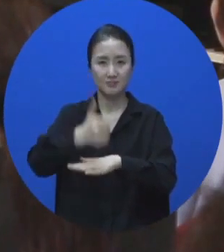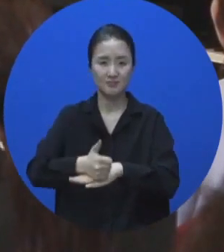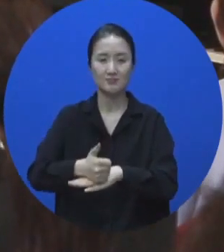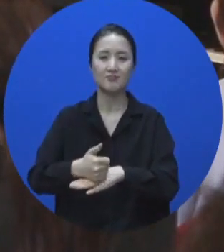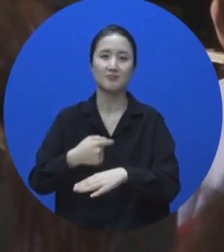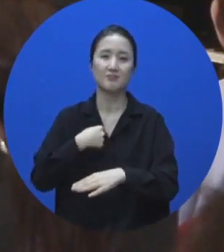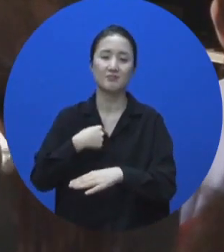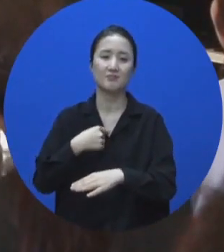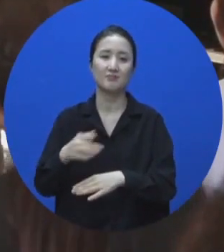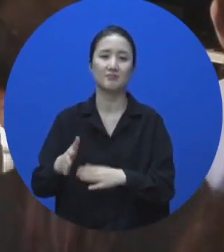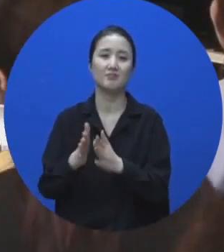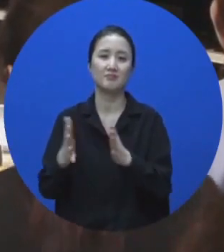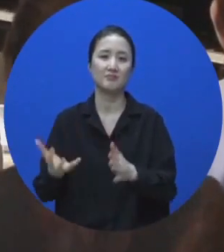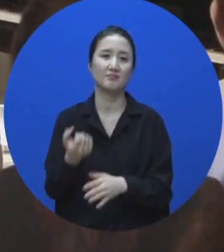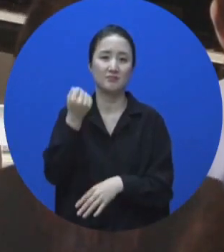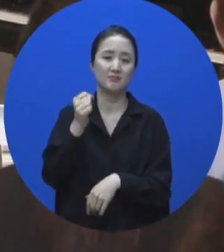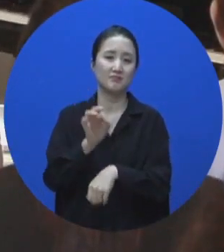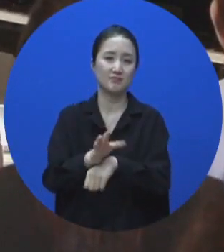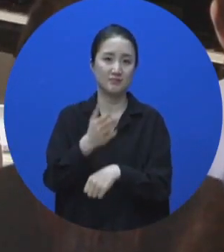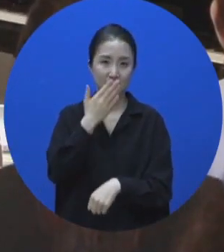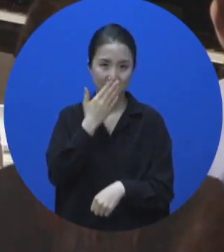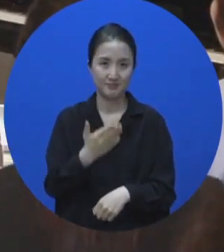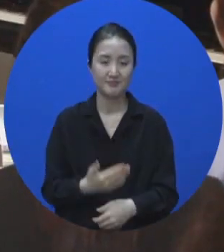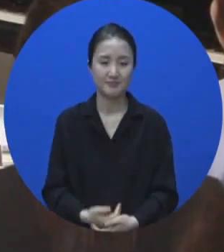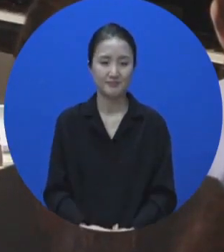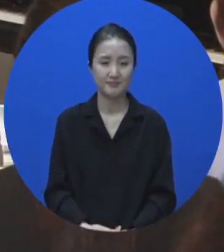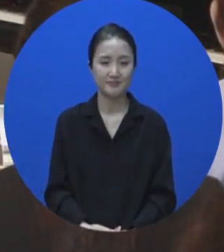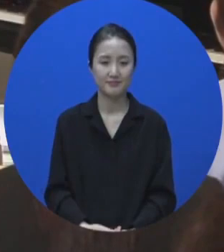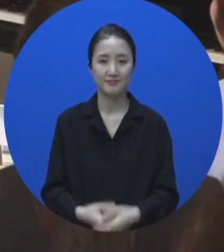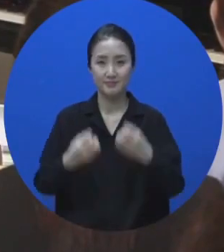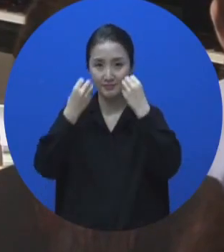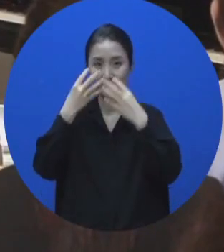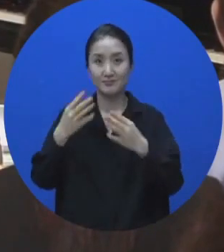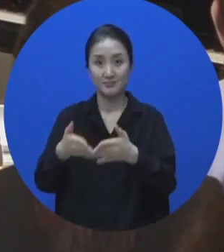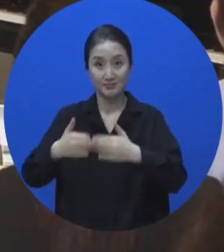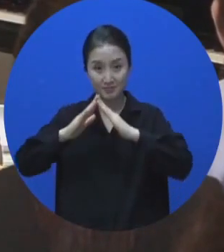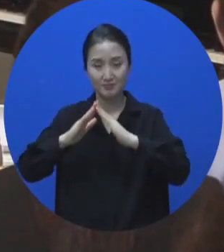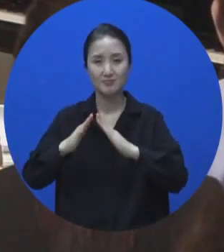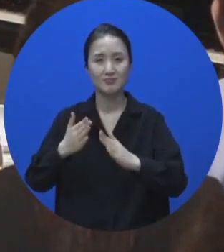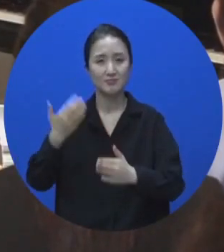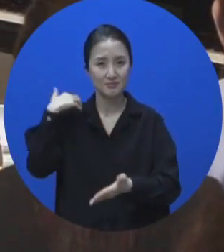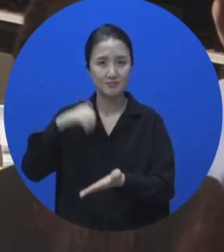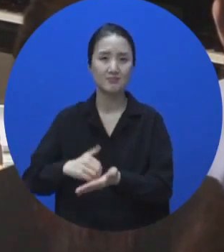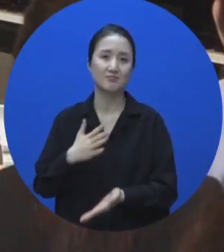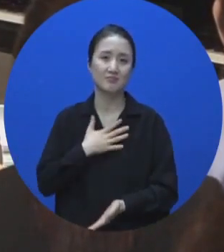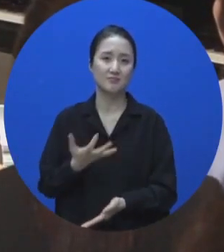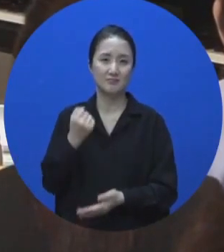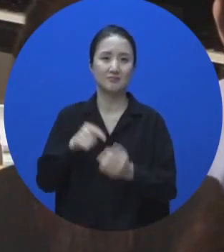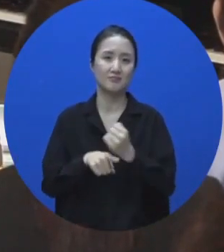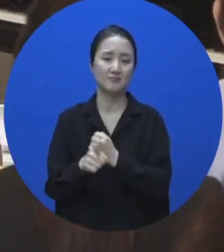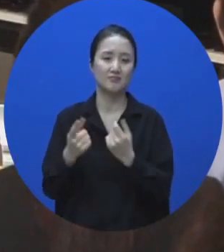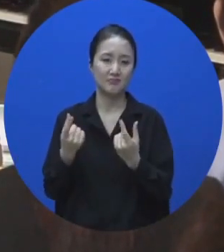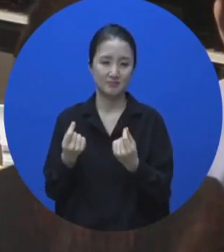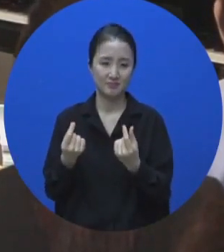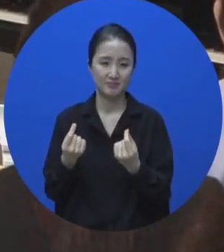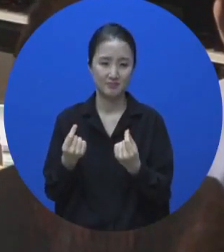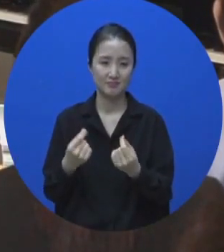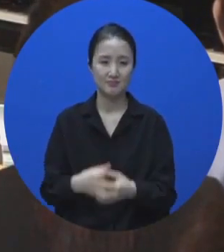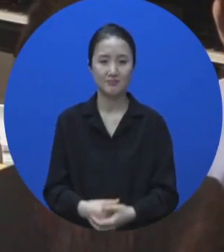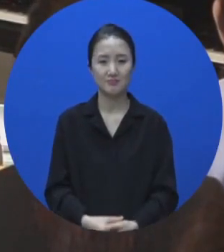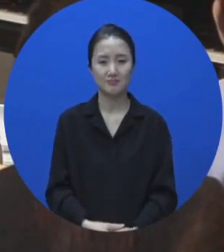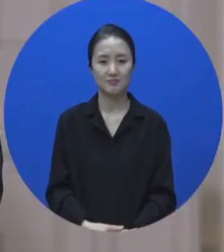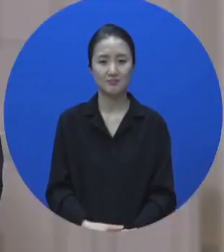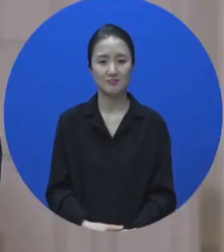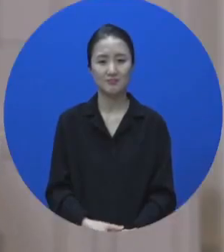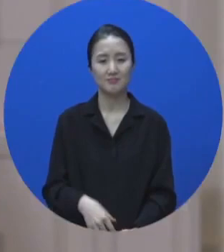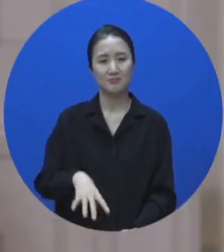개학 하시면 됩니다 저도 그렇게 해서 취득을 했는데요 잘 몰라요 물으면 뭐라고요 어떻게요 처음에